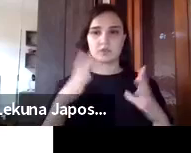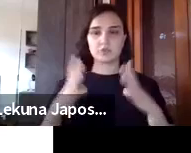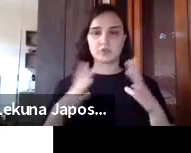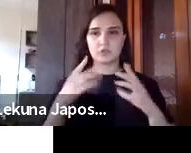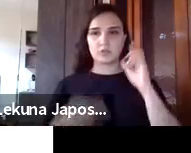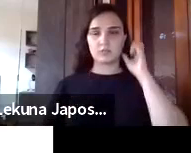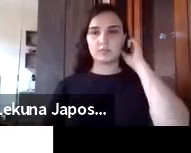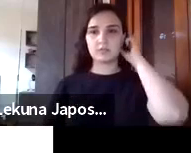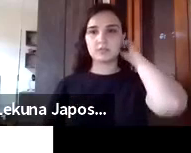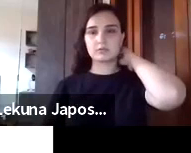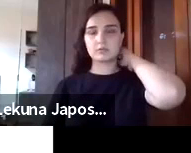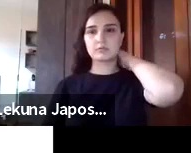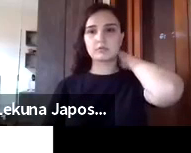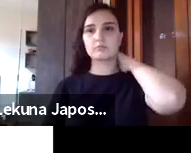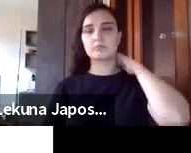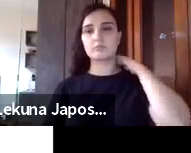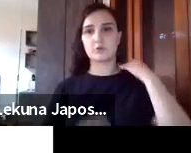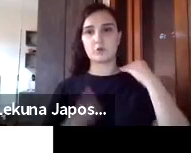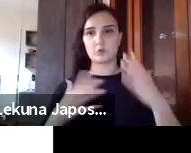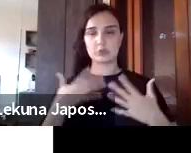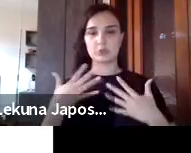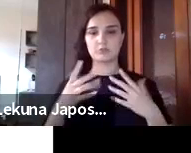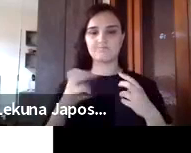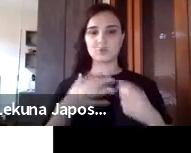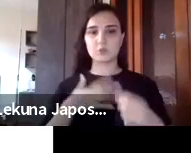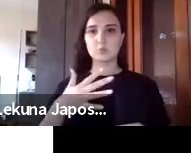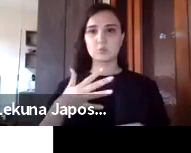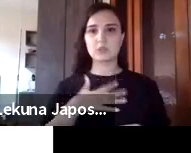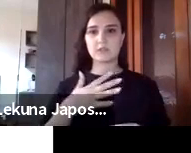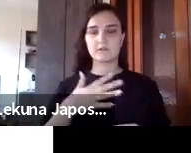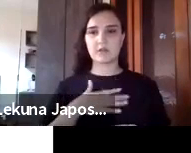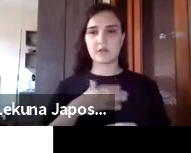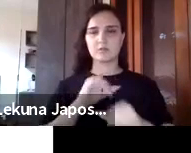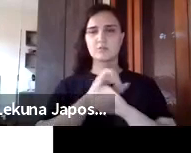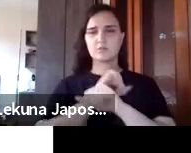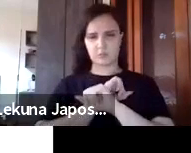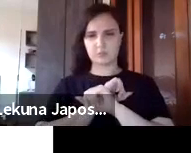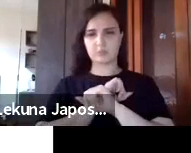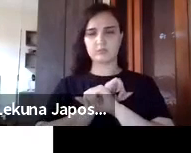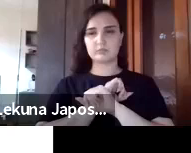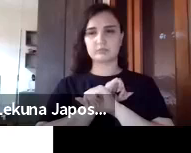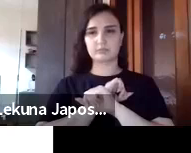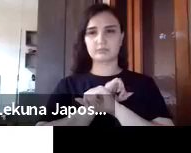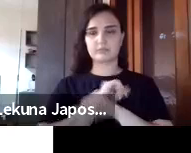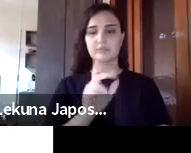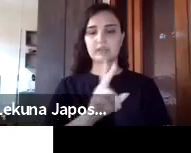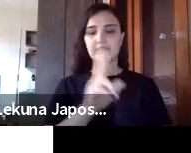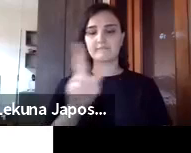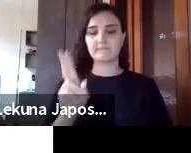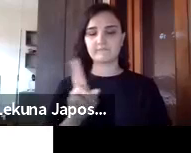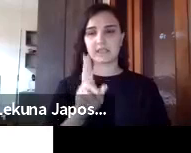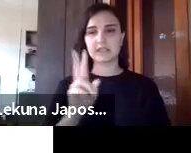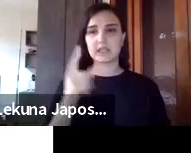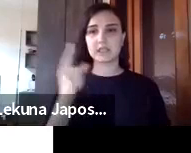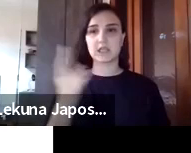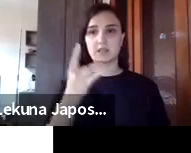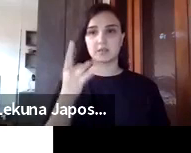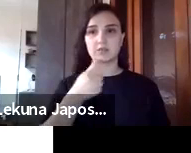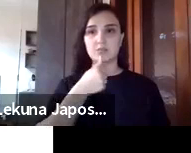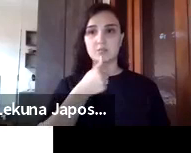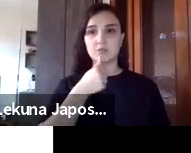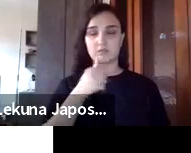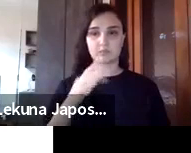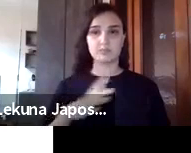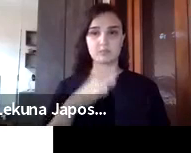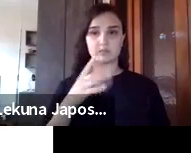სადაც მხოლოდ სუნთქვაზე ხართ კონცენტრირებული, მედიტაცია, რომელიც ვისაც რამ ერთხელ მაინც გაუ